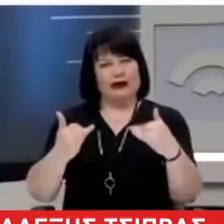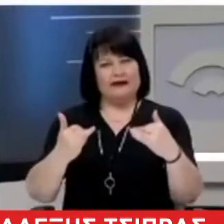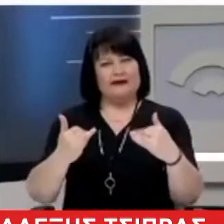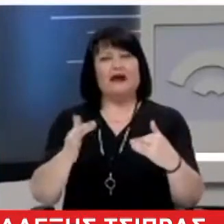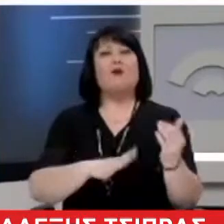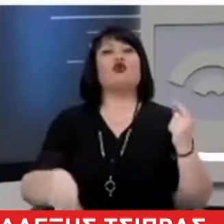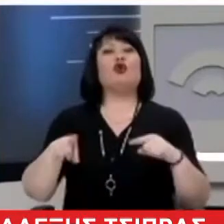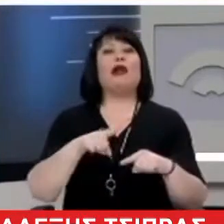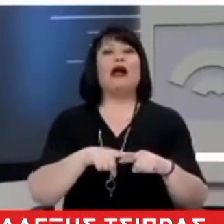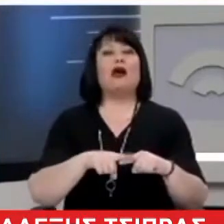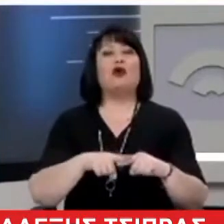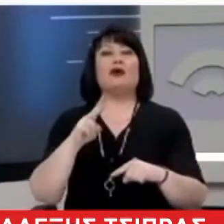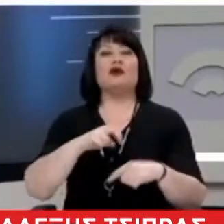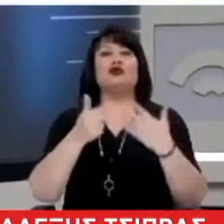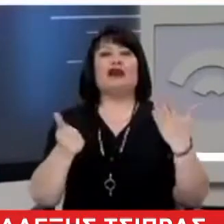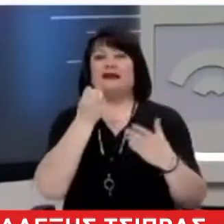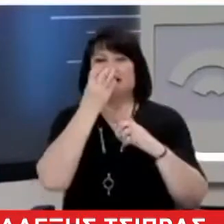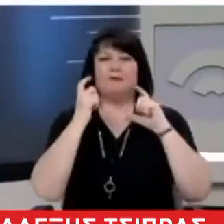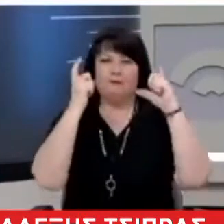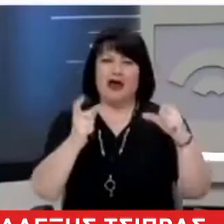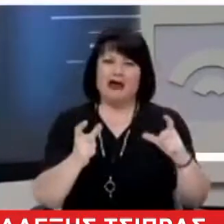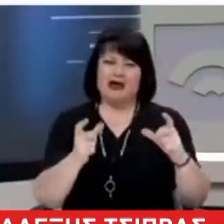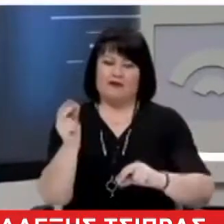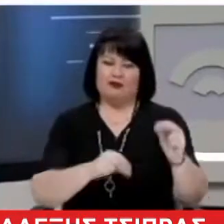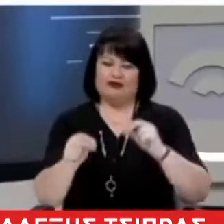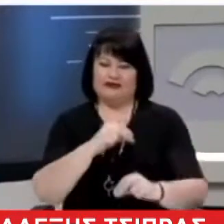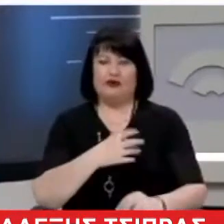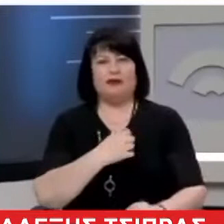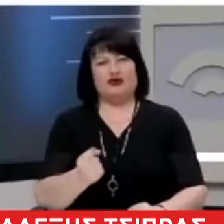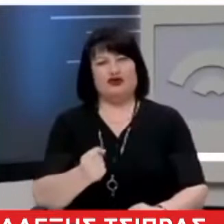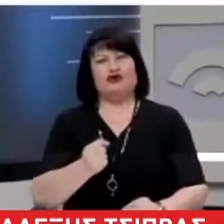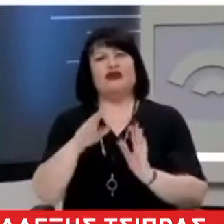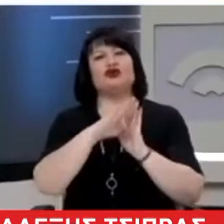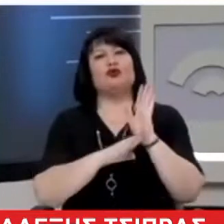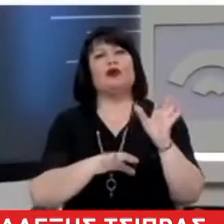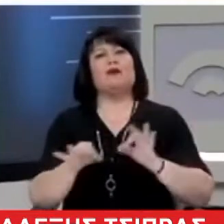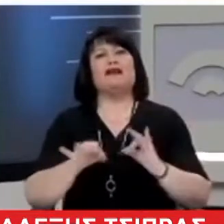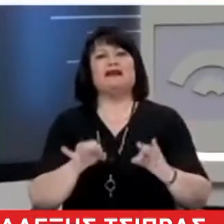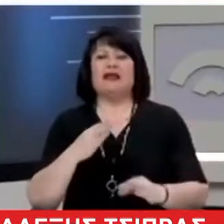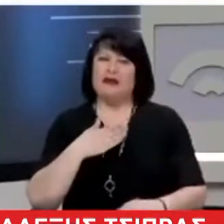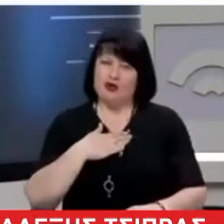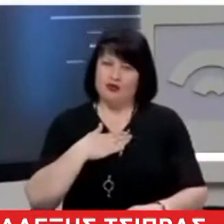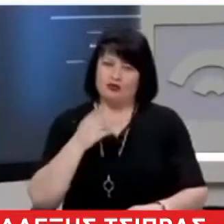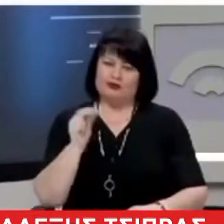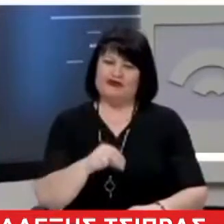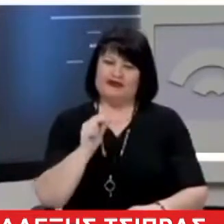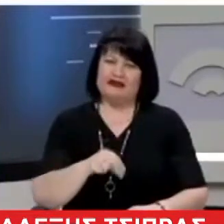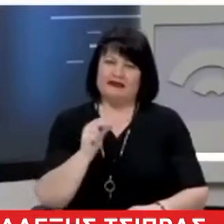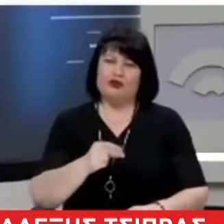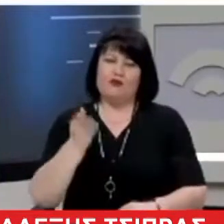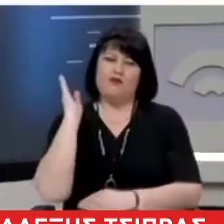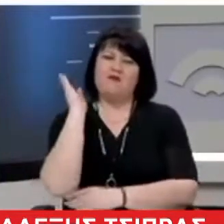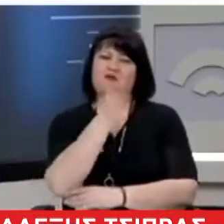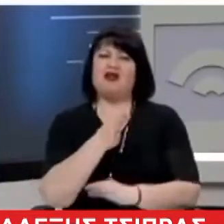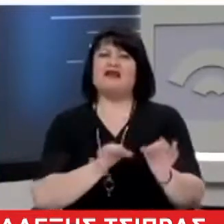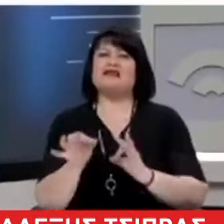από τον ελληνικό λαό στις 26 του Μάη, τόσο ψήφο εμπιστοσύνη σε αυτό το πρόγραμμα, σε αυτό το σχέδιο, όσο όμως και ψήφο καταδίκης